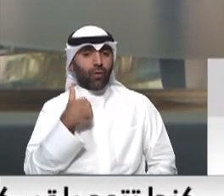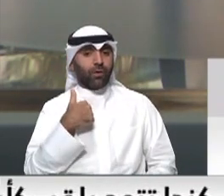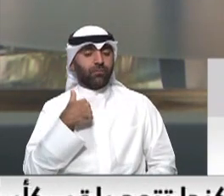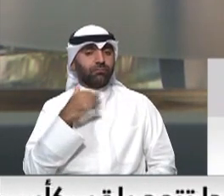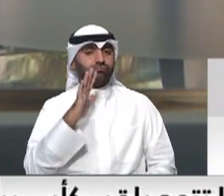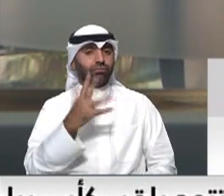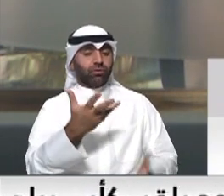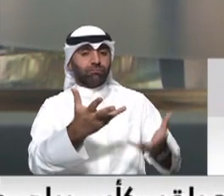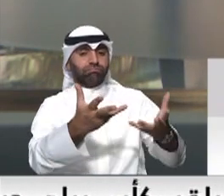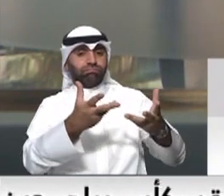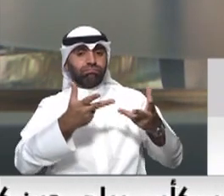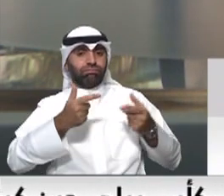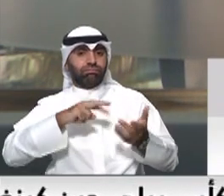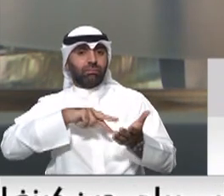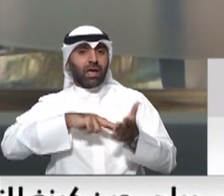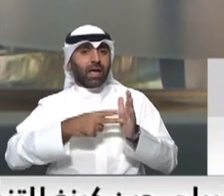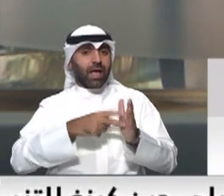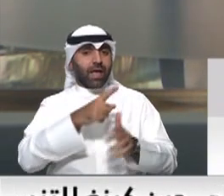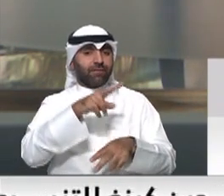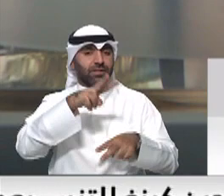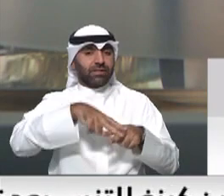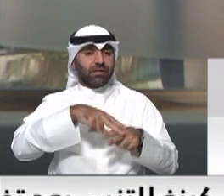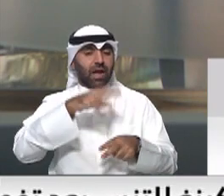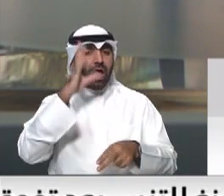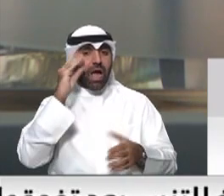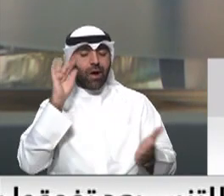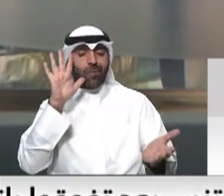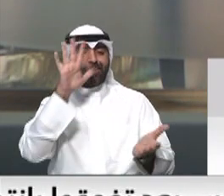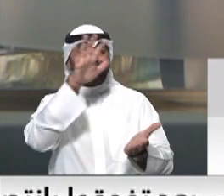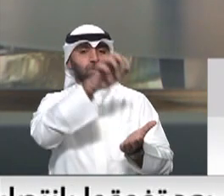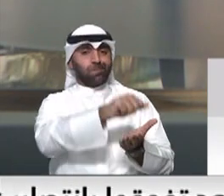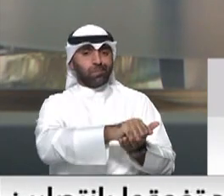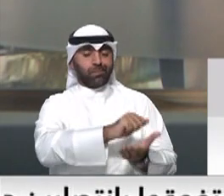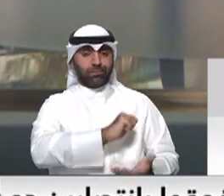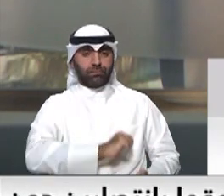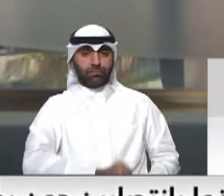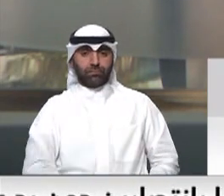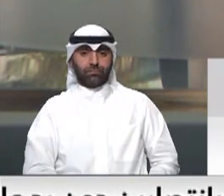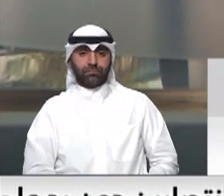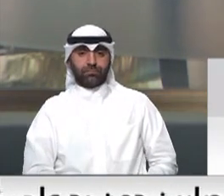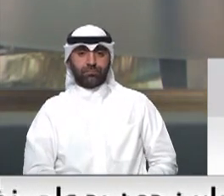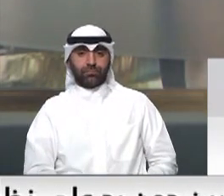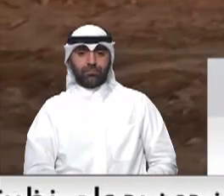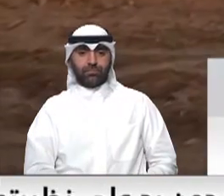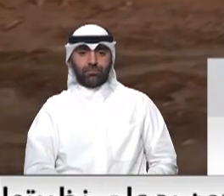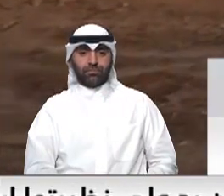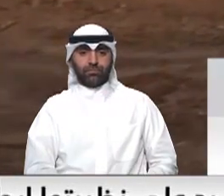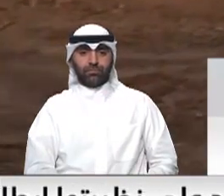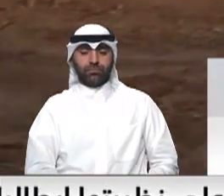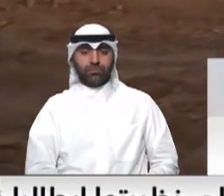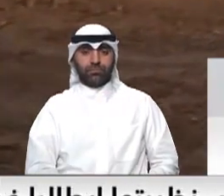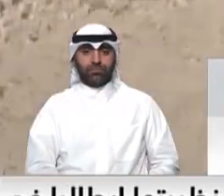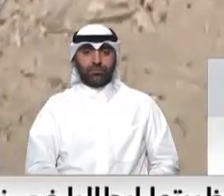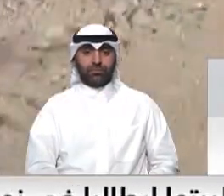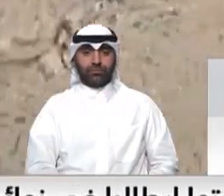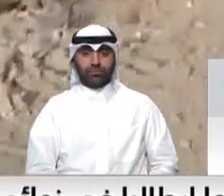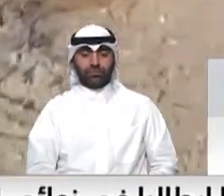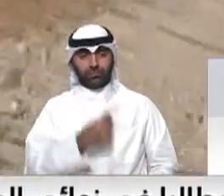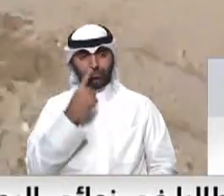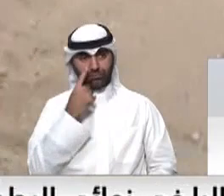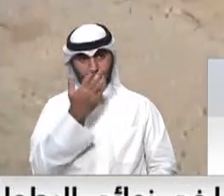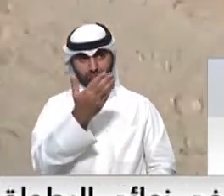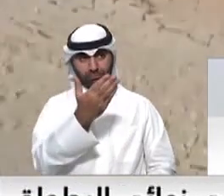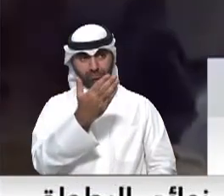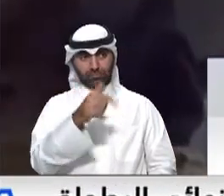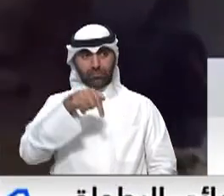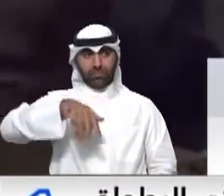المتحده لسياسه الاحتلال والتهجير القصري للفلسطينيين مع تزايد الادانه